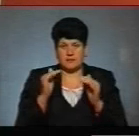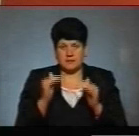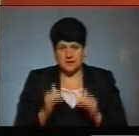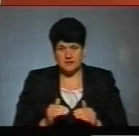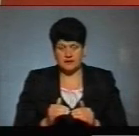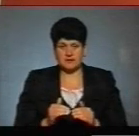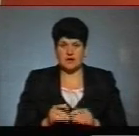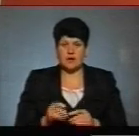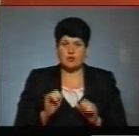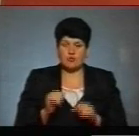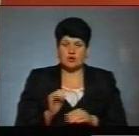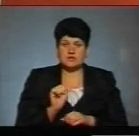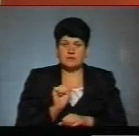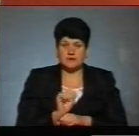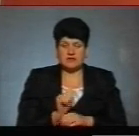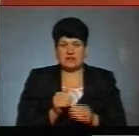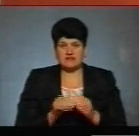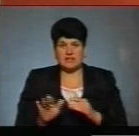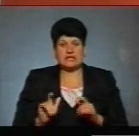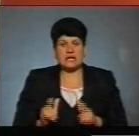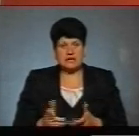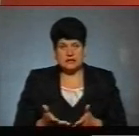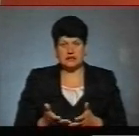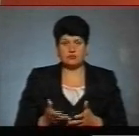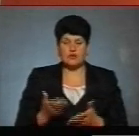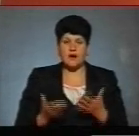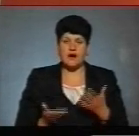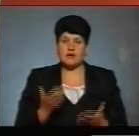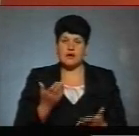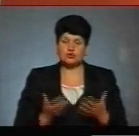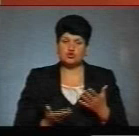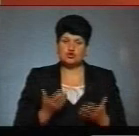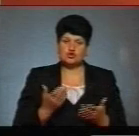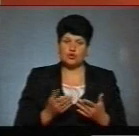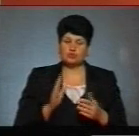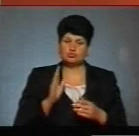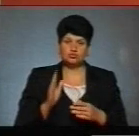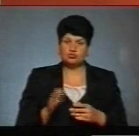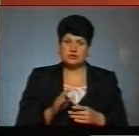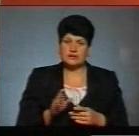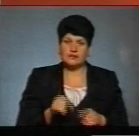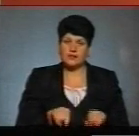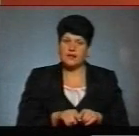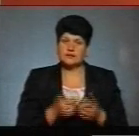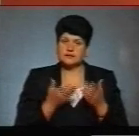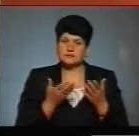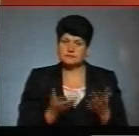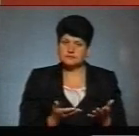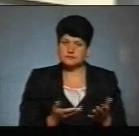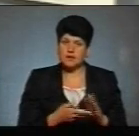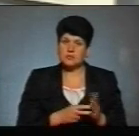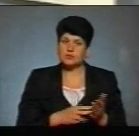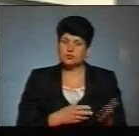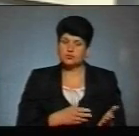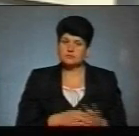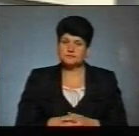вже навіть припинення, вихід з карантину. А все ж таки, якщо піде не по сценарію, все як планується? Ну,